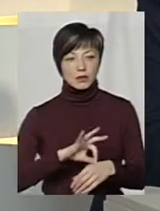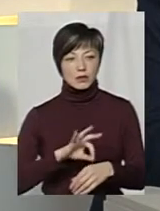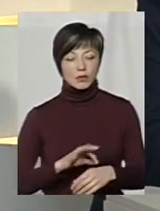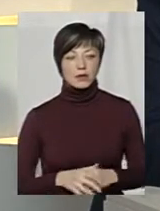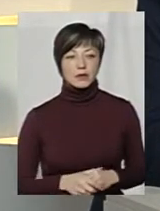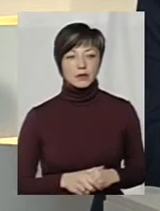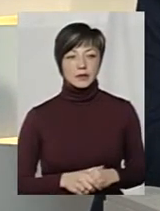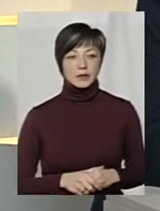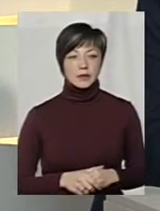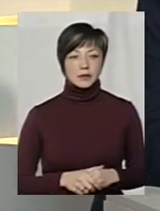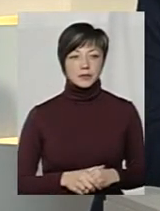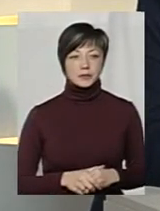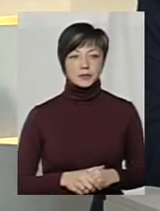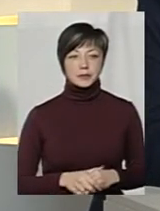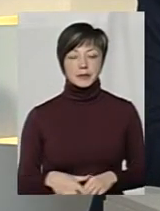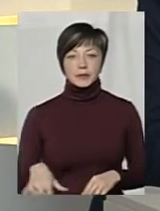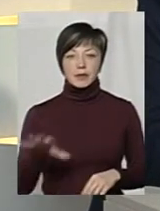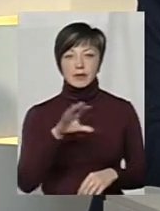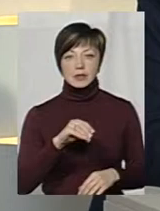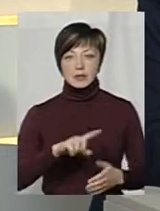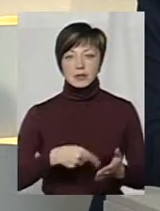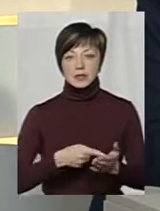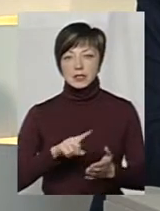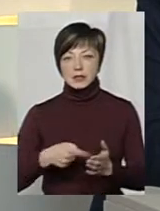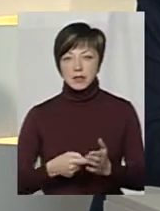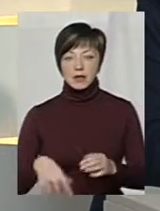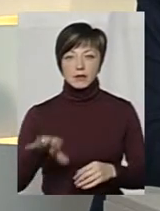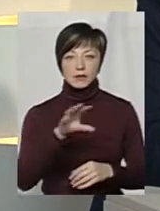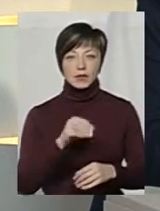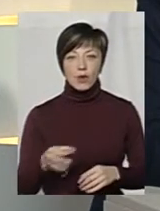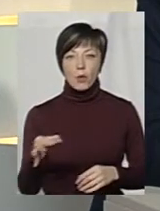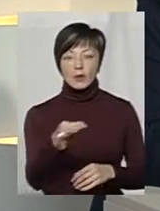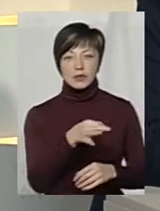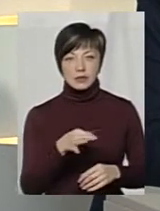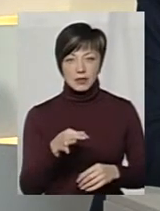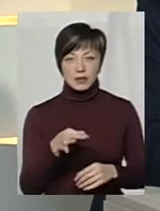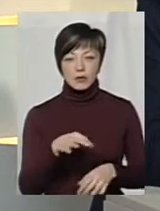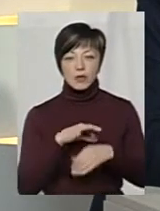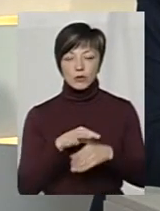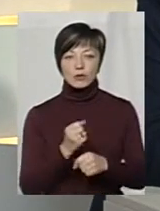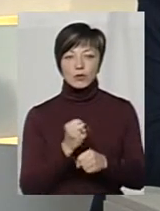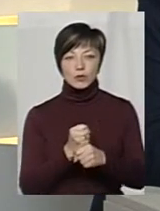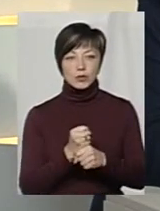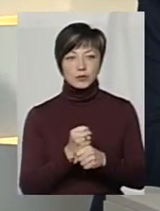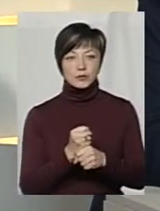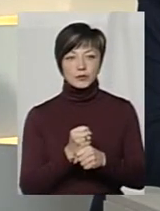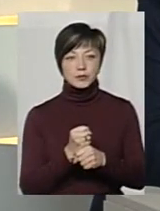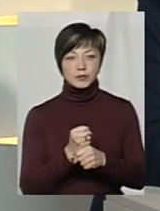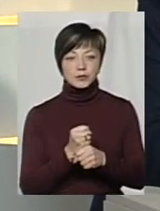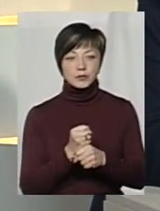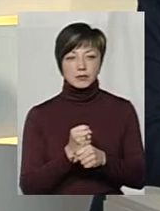хвороб. Ну, вже в всіх містах, всіх областях проводиться робота по створенню